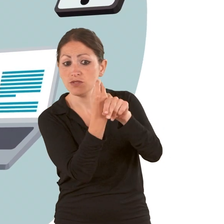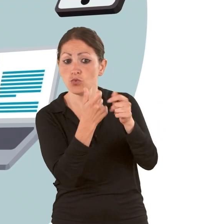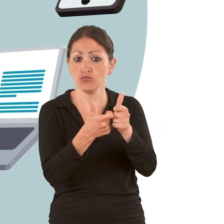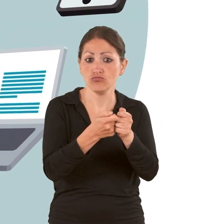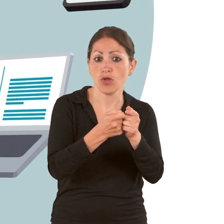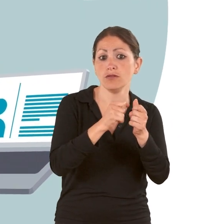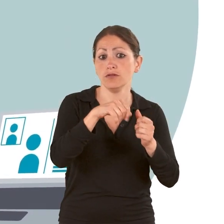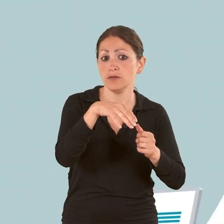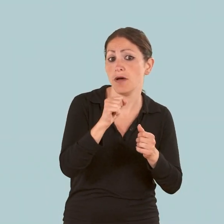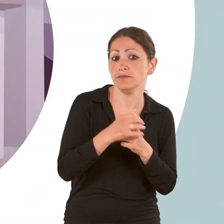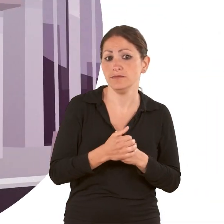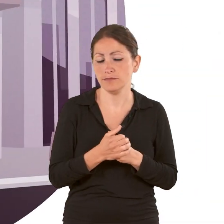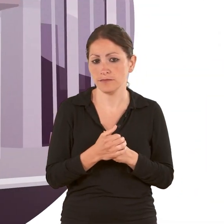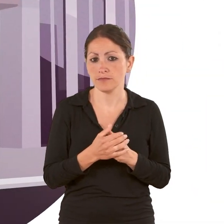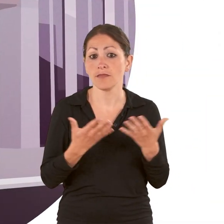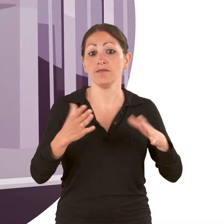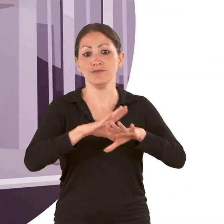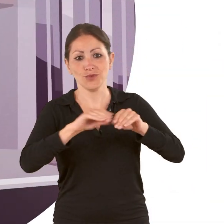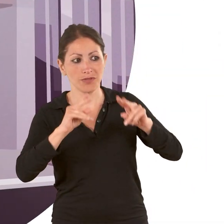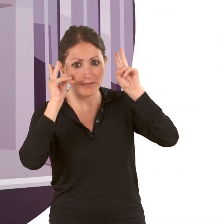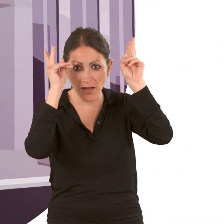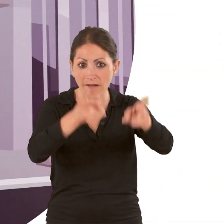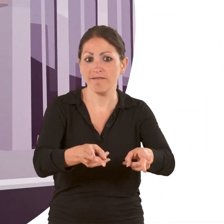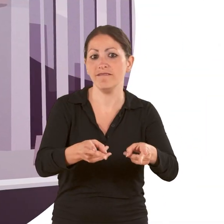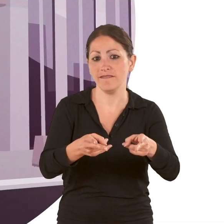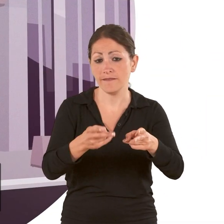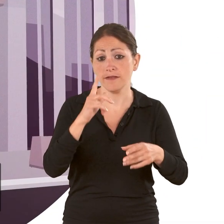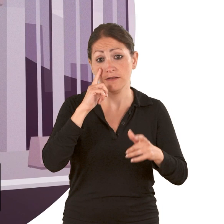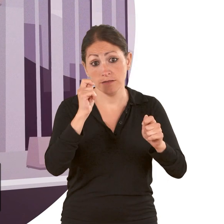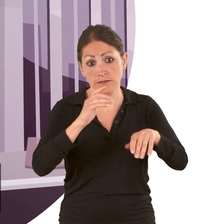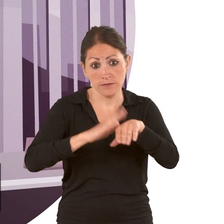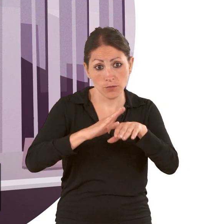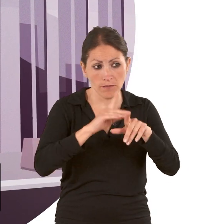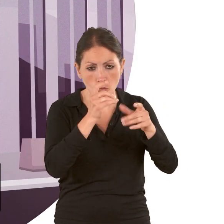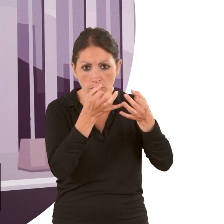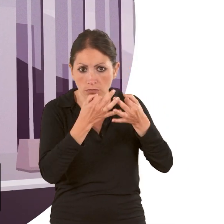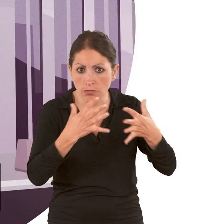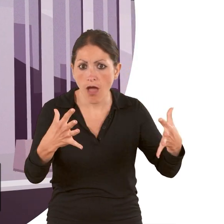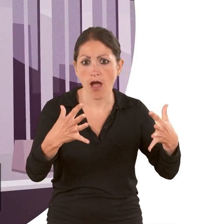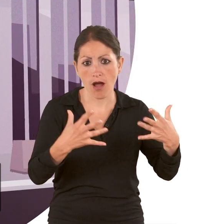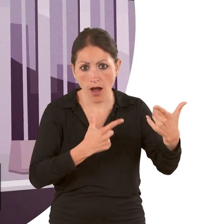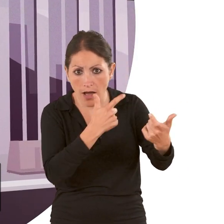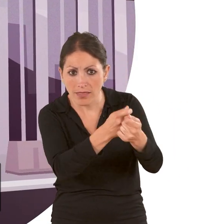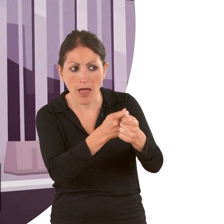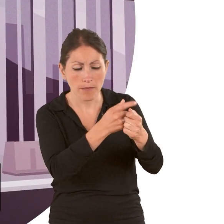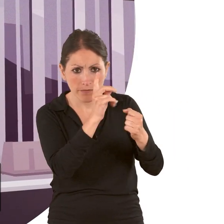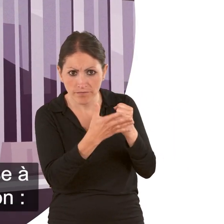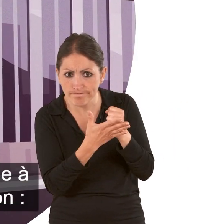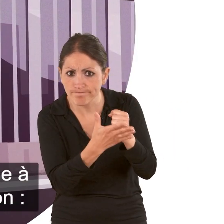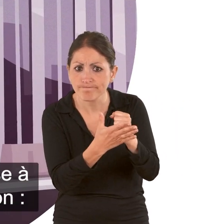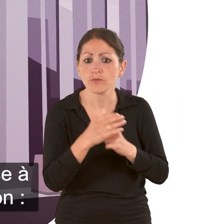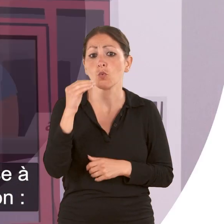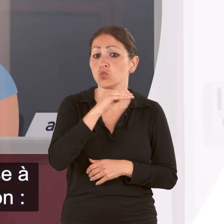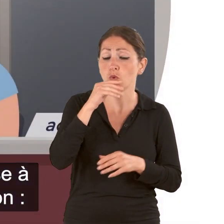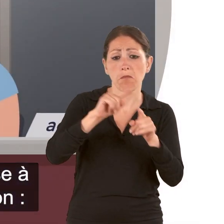ou fax. Une fois sur place, accorder à ces personnes une attention supplémentaire demande peu de temps, mais peut être d'une grande